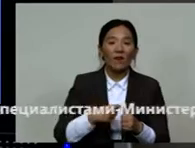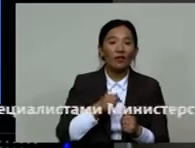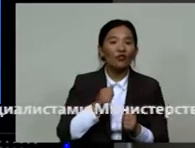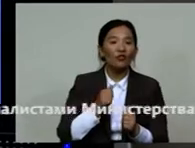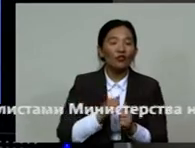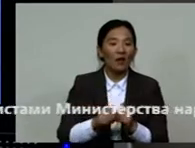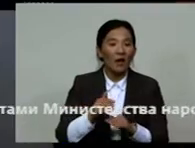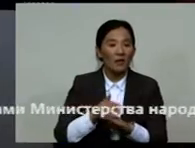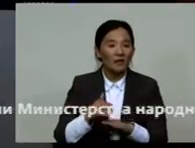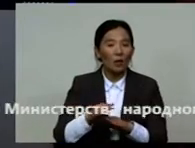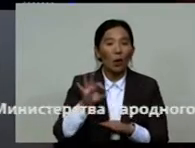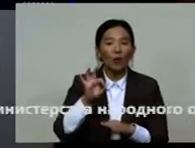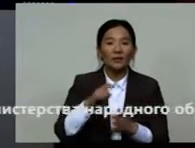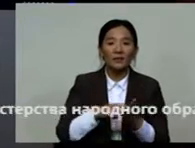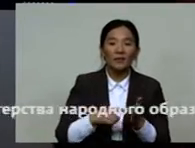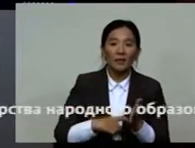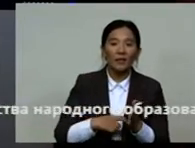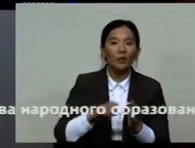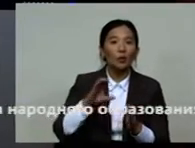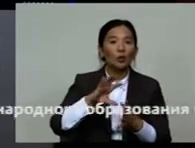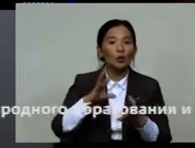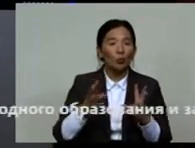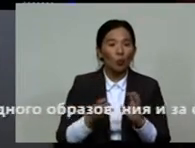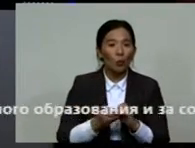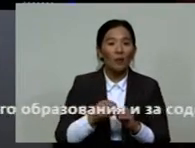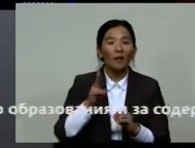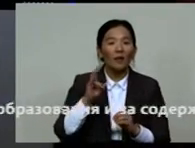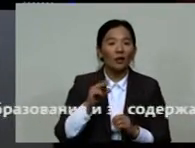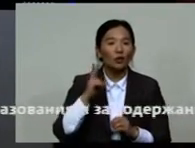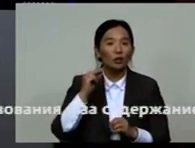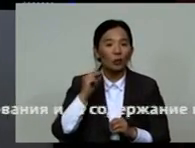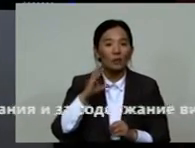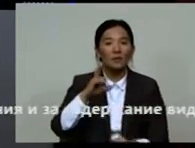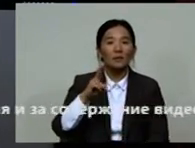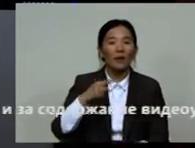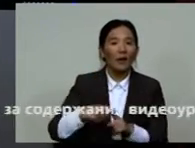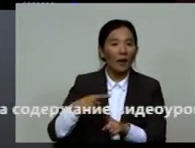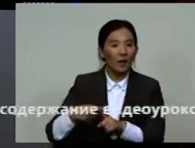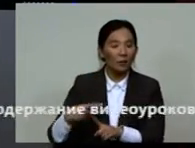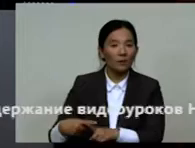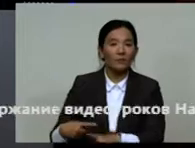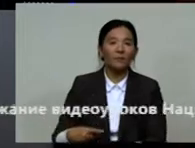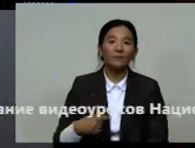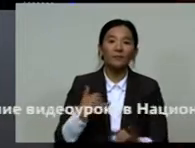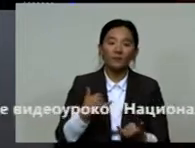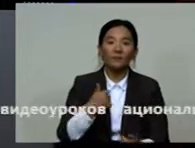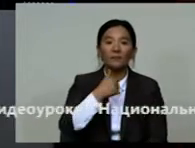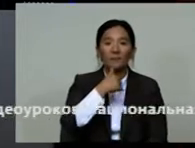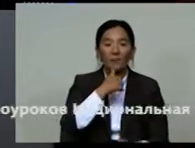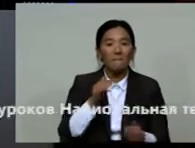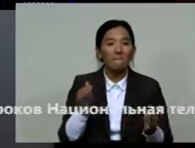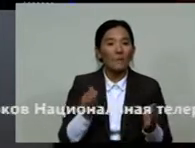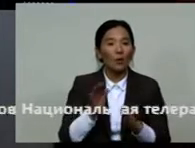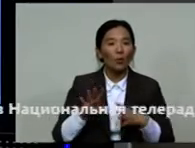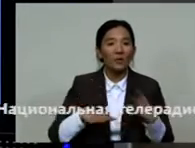от деления суммы этих чисел на число слагаемых. Ну, давайте маленькое